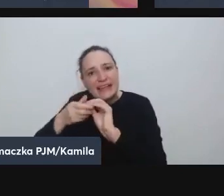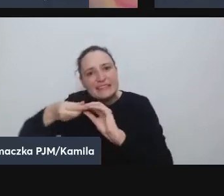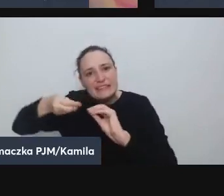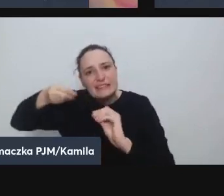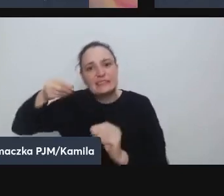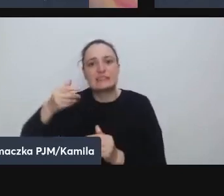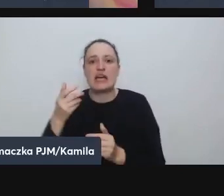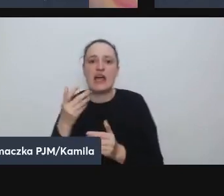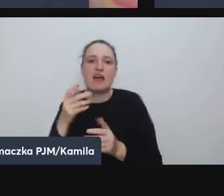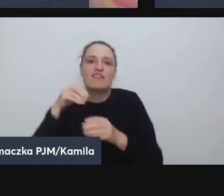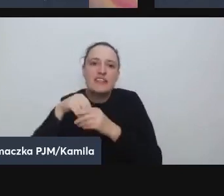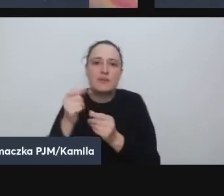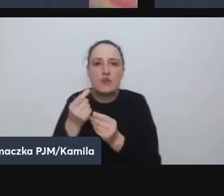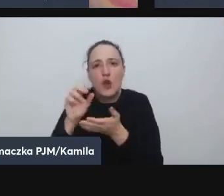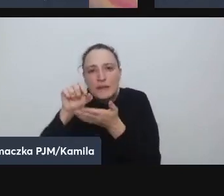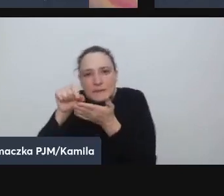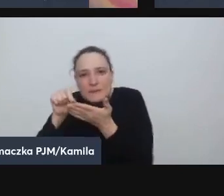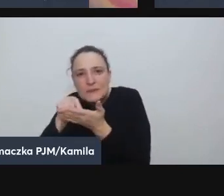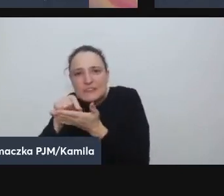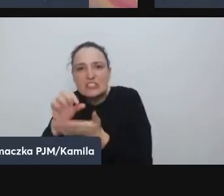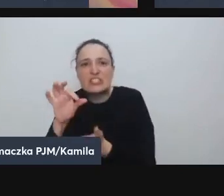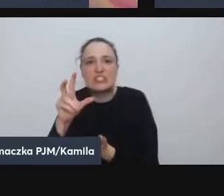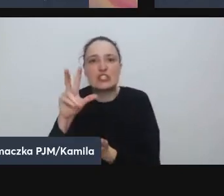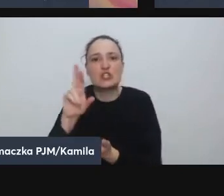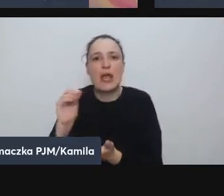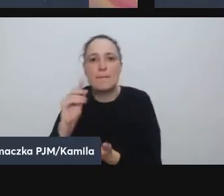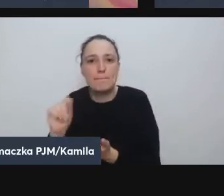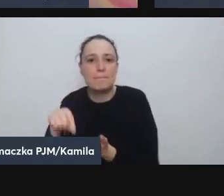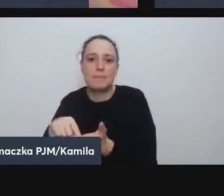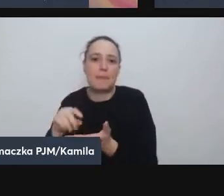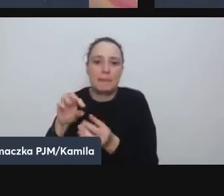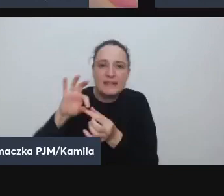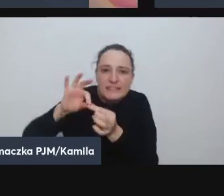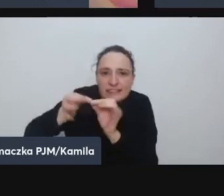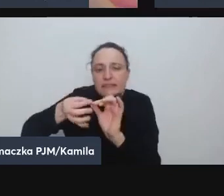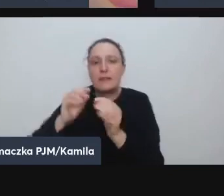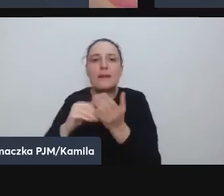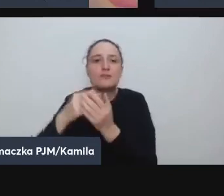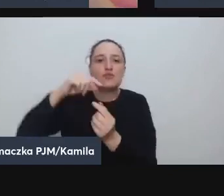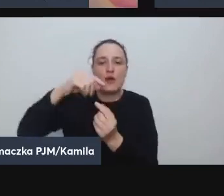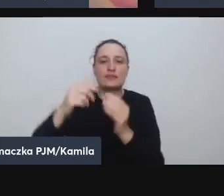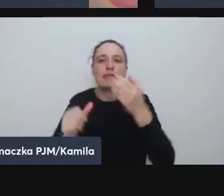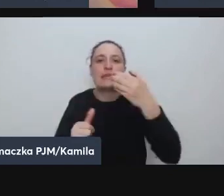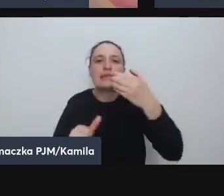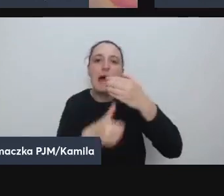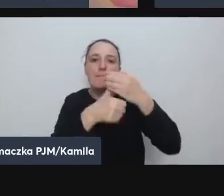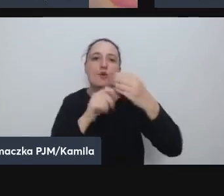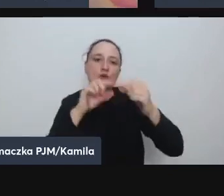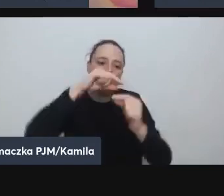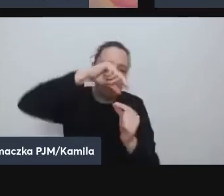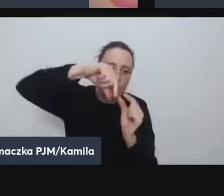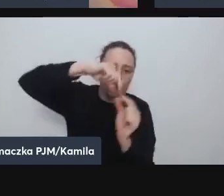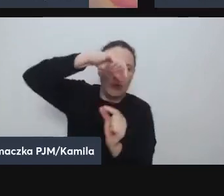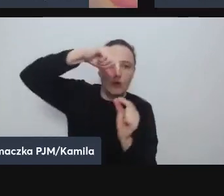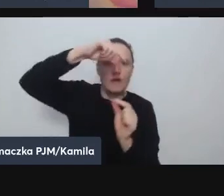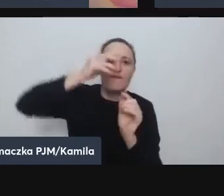niby skrzepami, no to też fajnie można pokazać, jak w tym, nie wiem, tamponie te skrzepy się tam w tych wgłębieniach zatrzymują, więc to jest